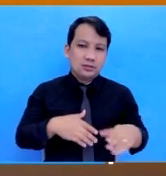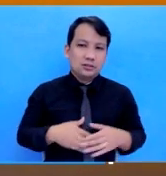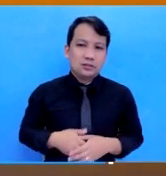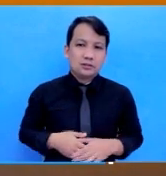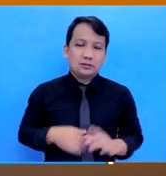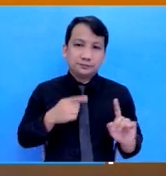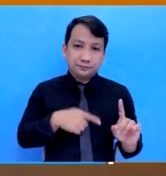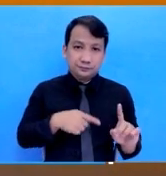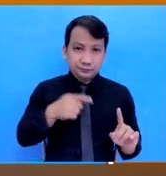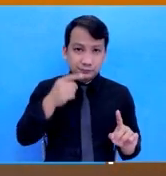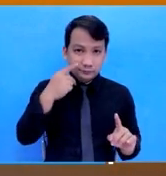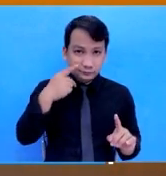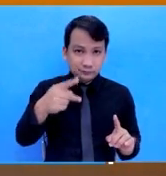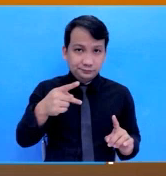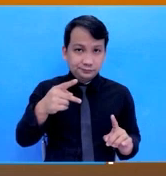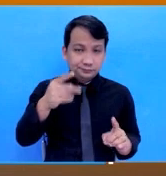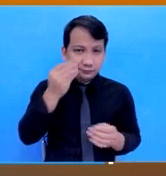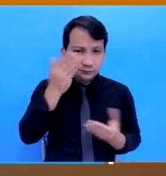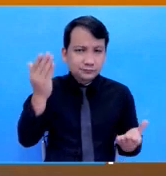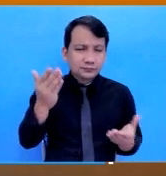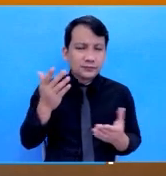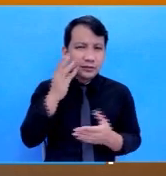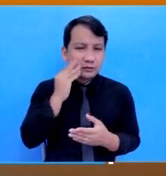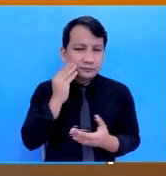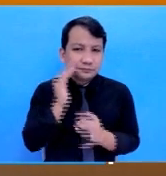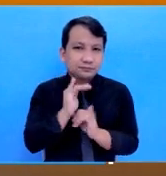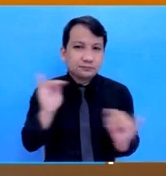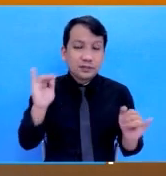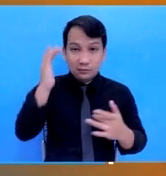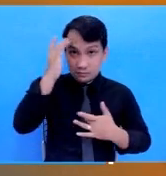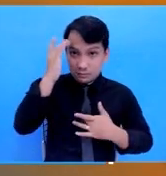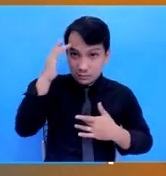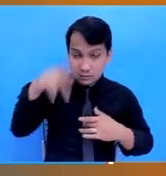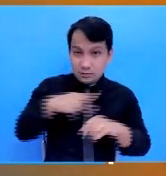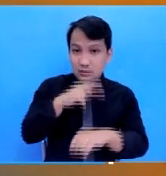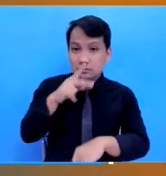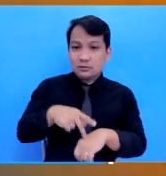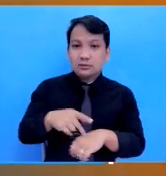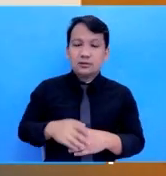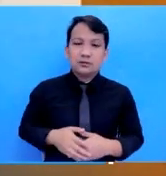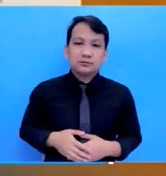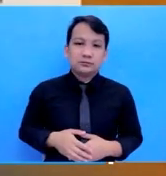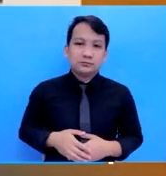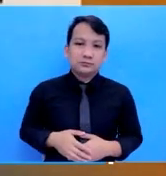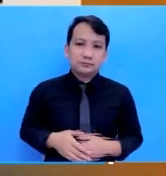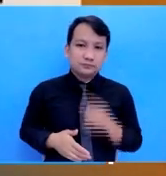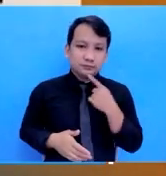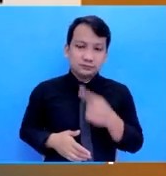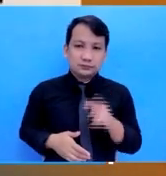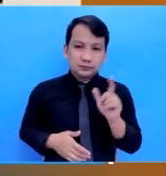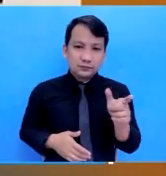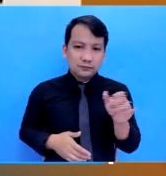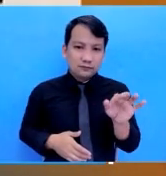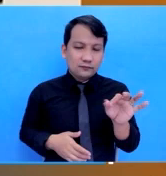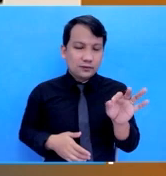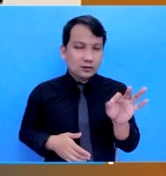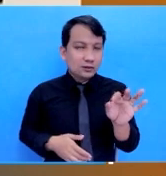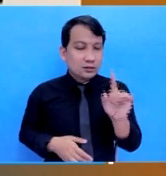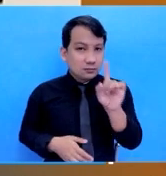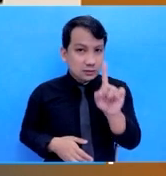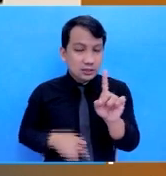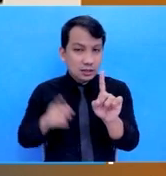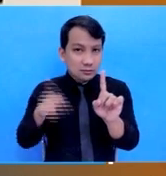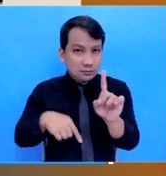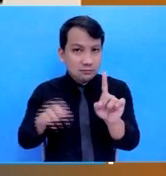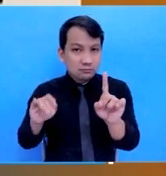Baby Pia sa patuloy na dumaraming kaso ng diabetes sa Pilipinas. Nitong 2019 nga, isa sa 14 na